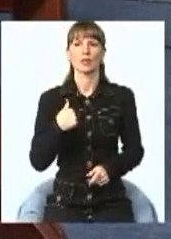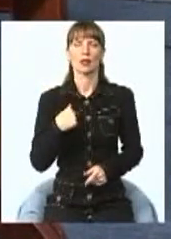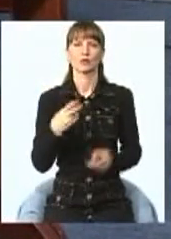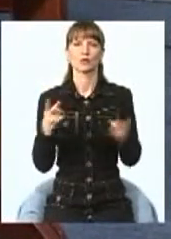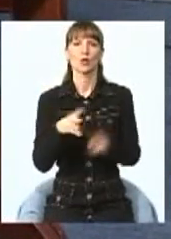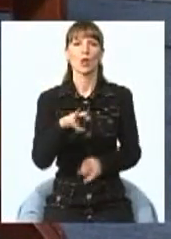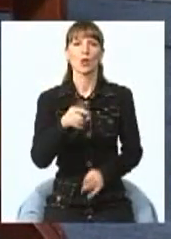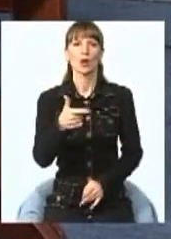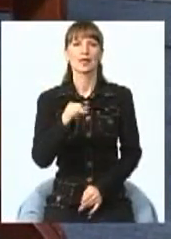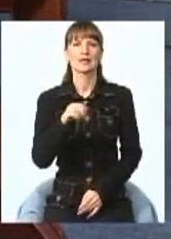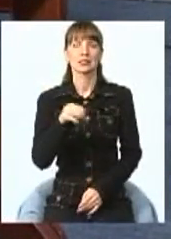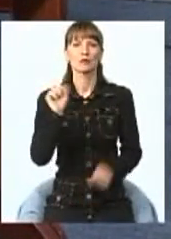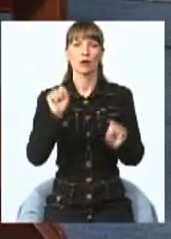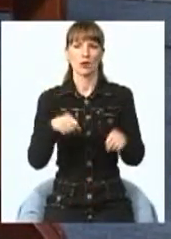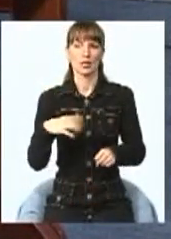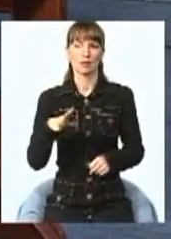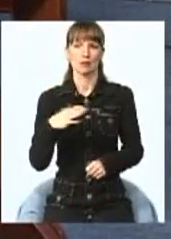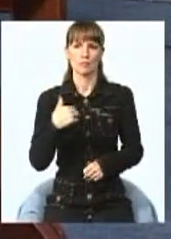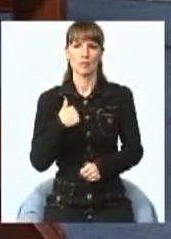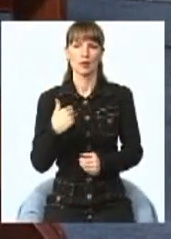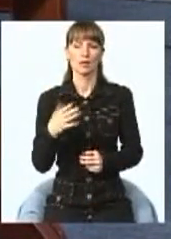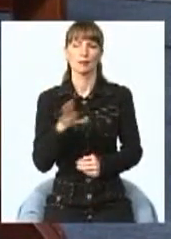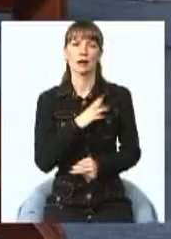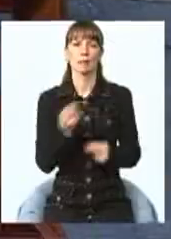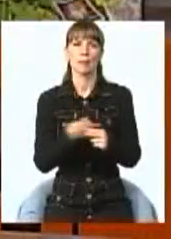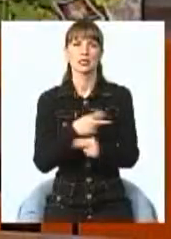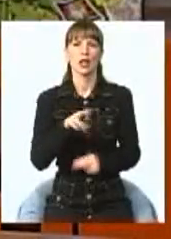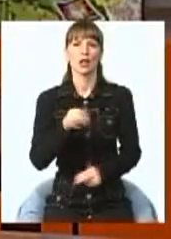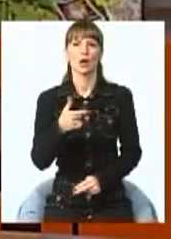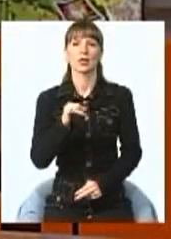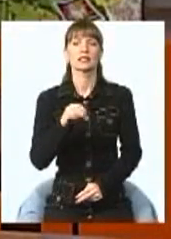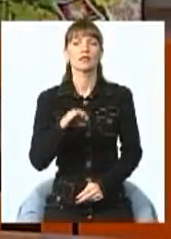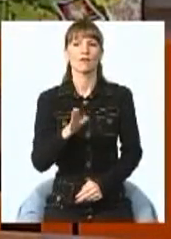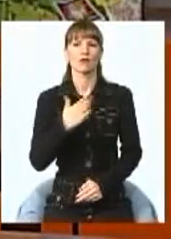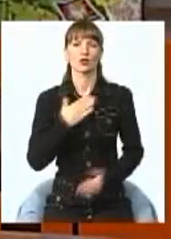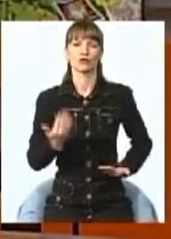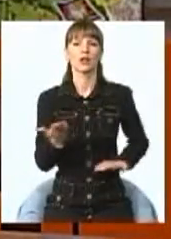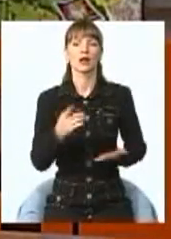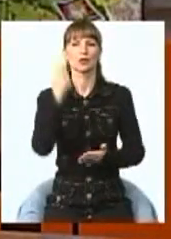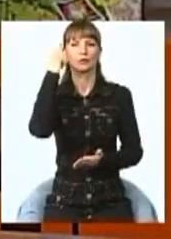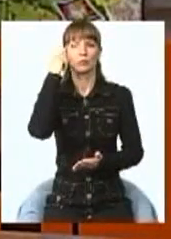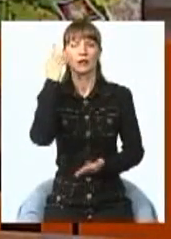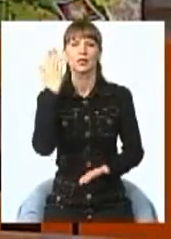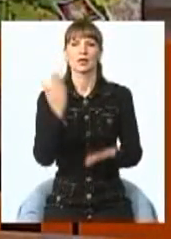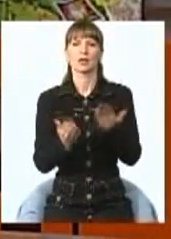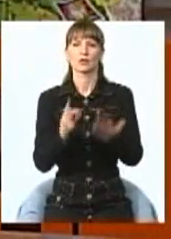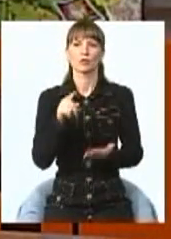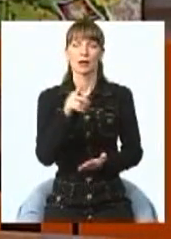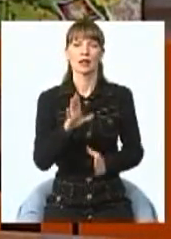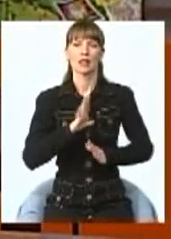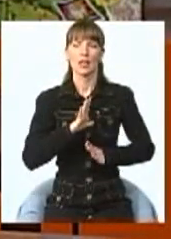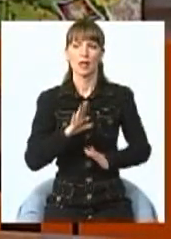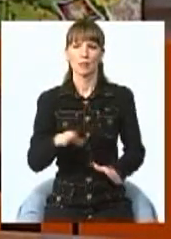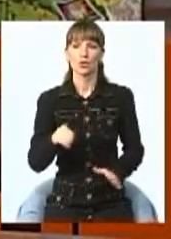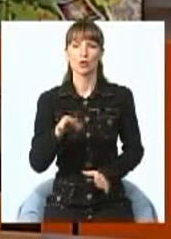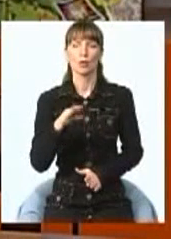І чи могли б ми так обійтися без логістів у нашому житті? Як ти гадаєш? Якщо б їх не було, то